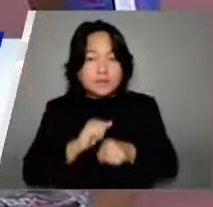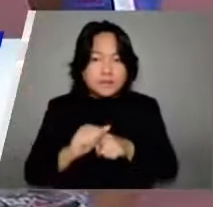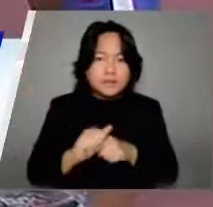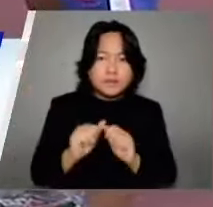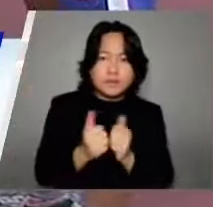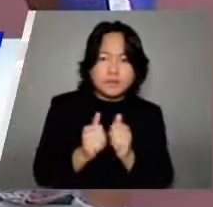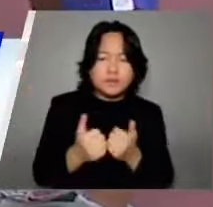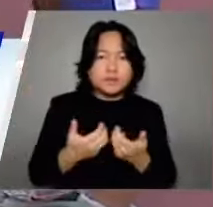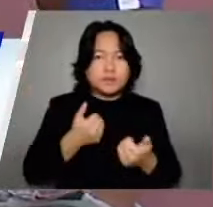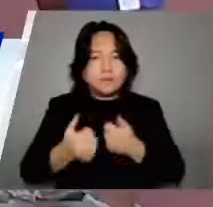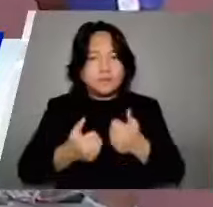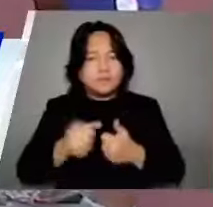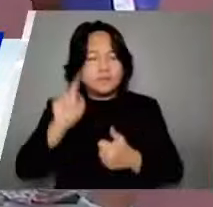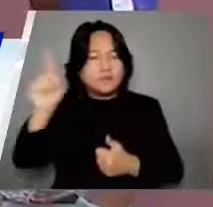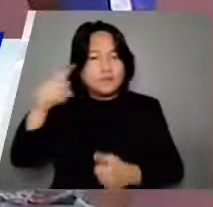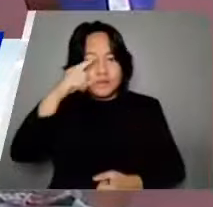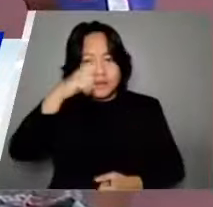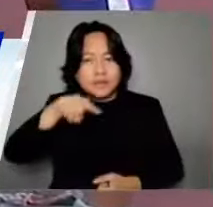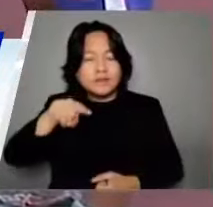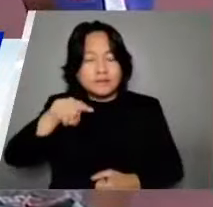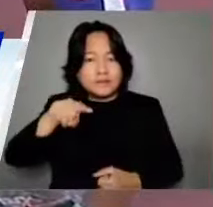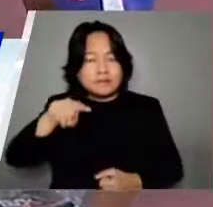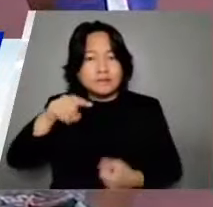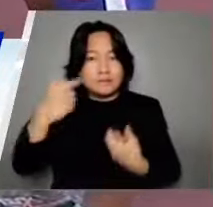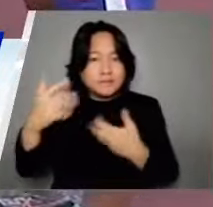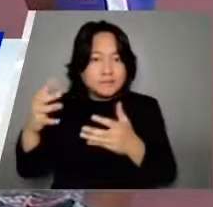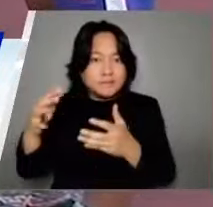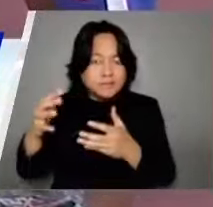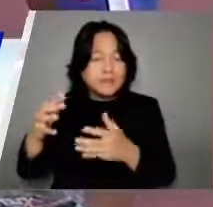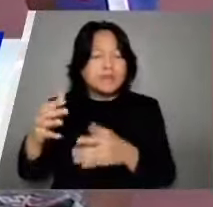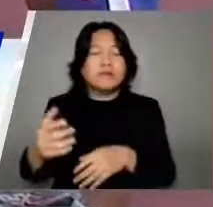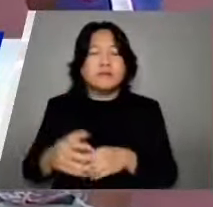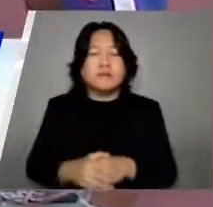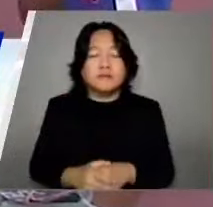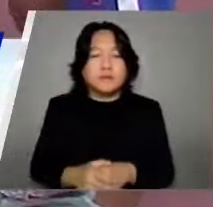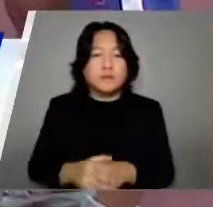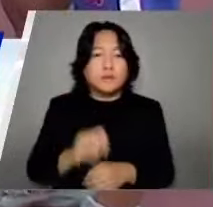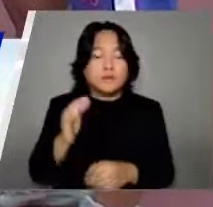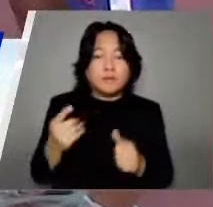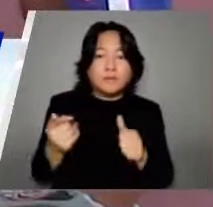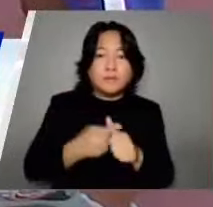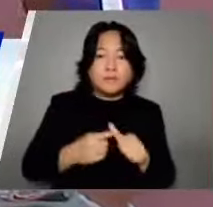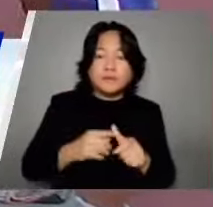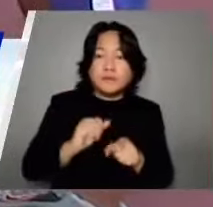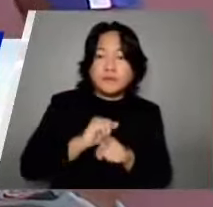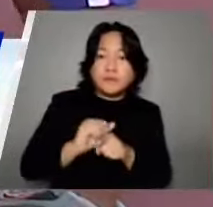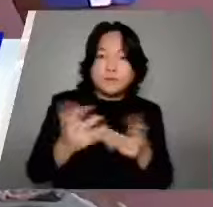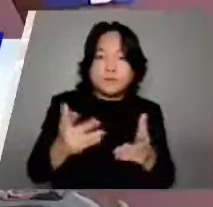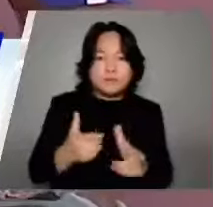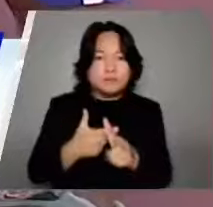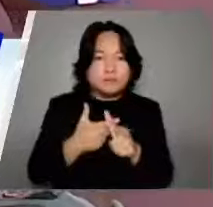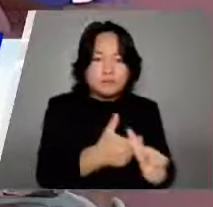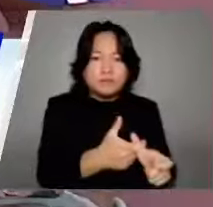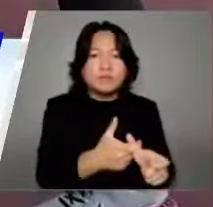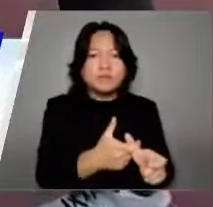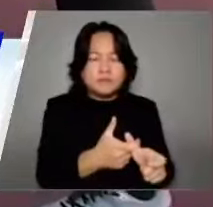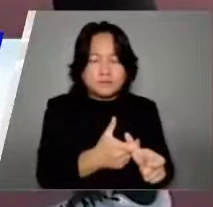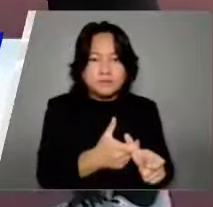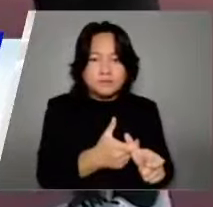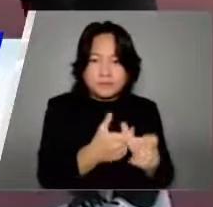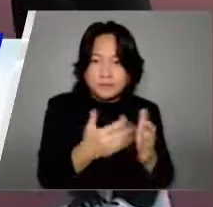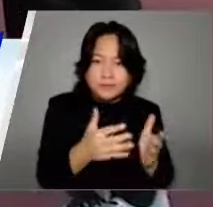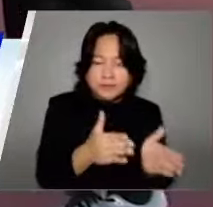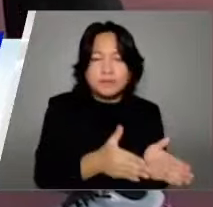sa Thailand, umpisahan na ang kanilang training sa track and field muna bago sila magbuhat sa mga susunod na araw.